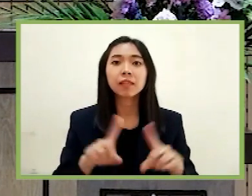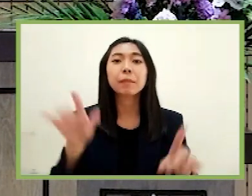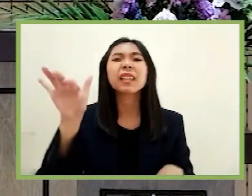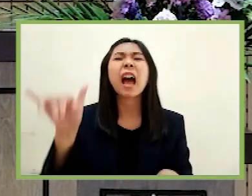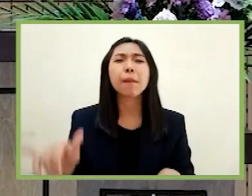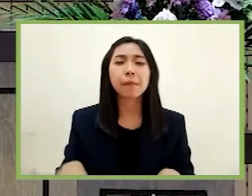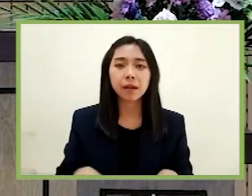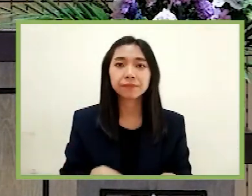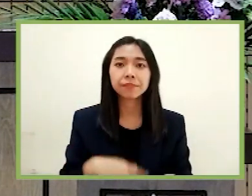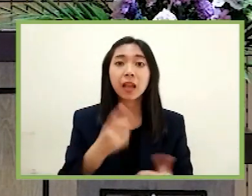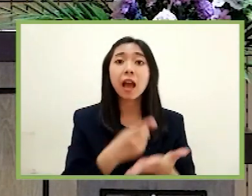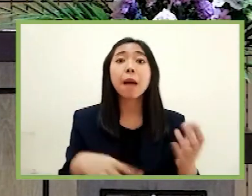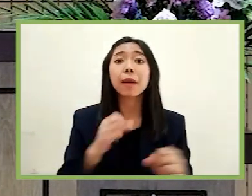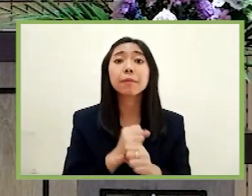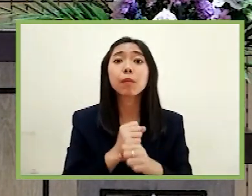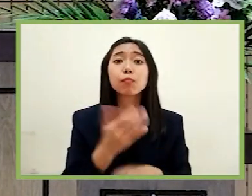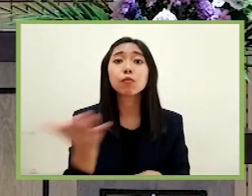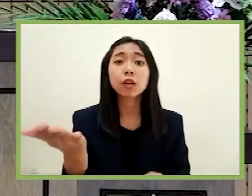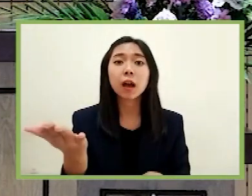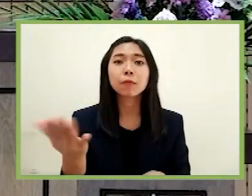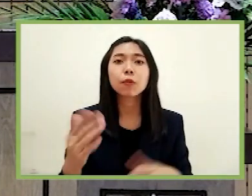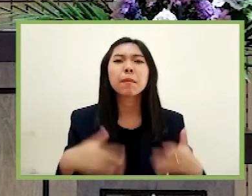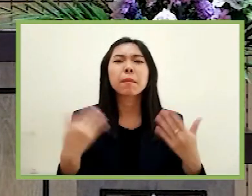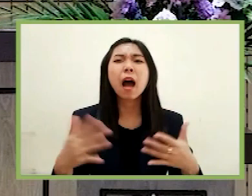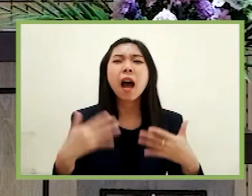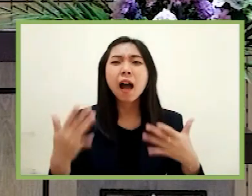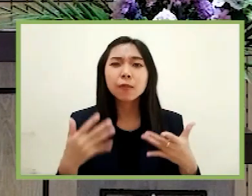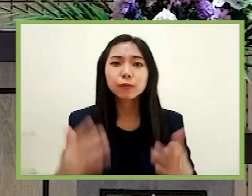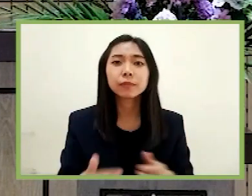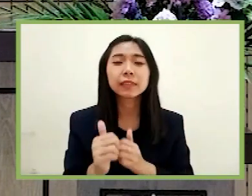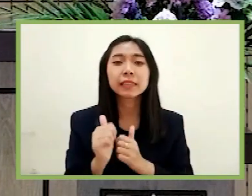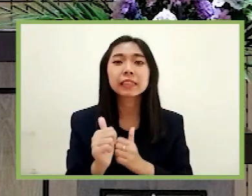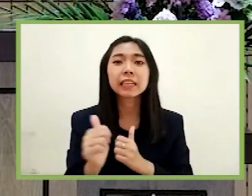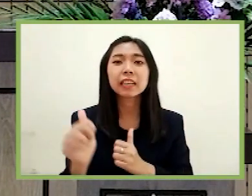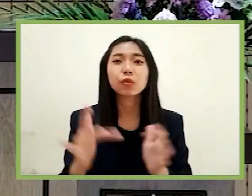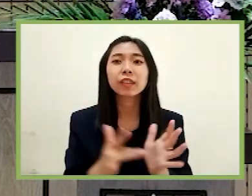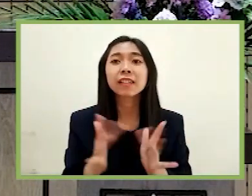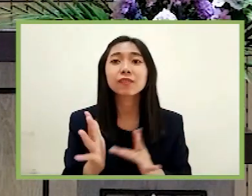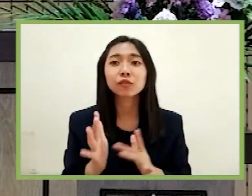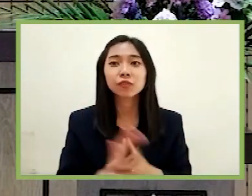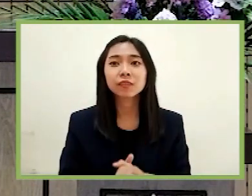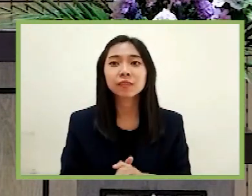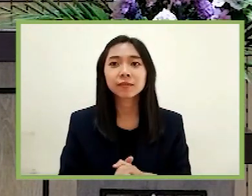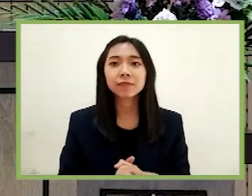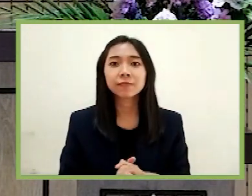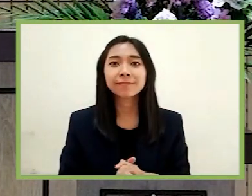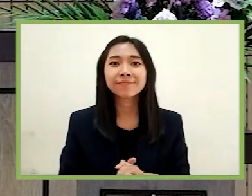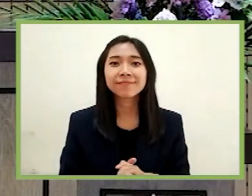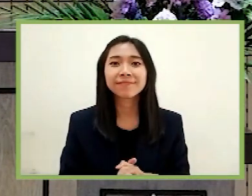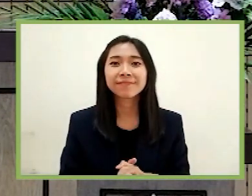Apa yang membuat Om itu kepingin sekali untuk ikut Tuhan Yesus